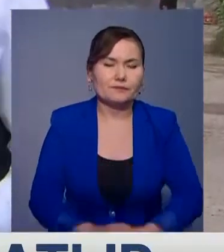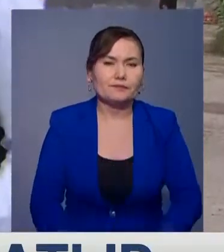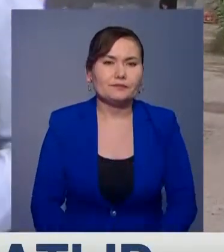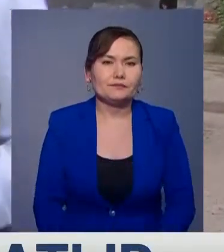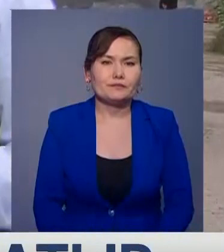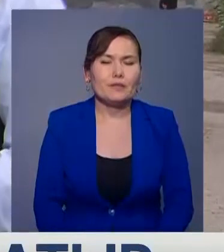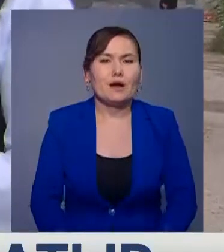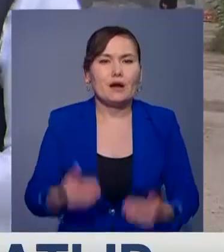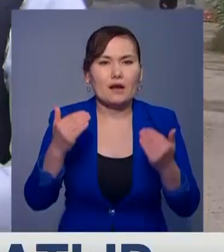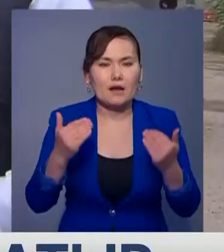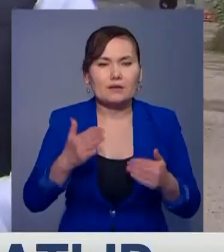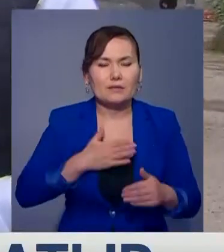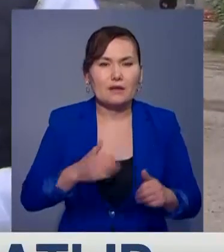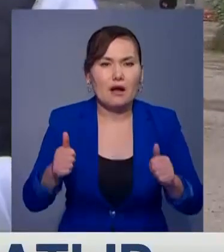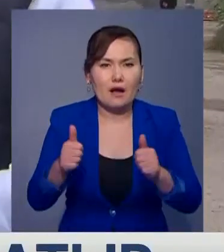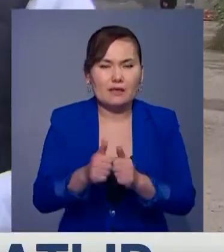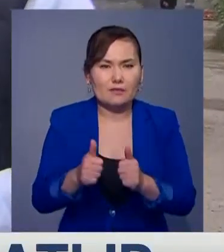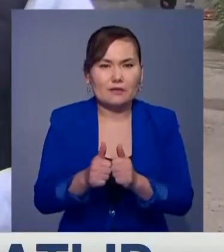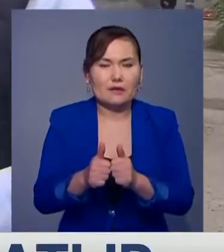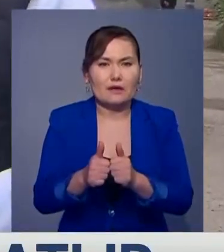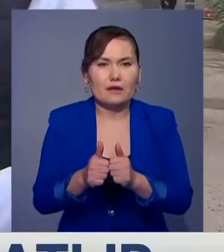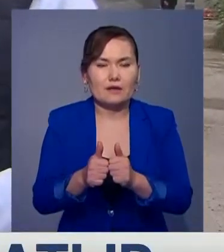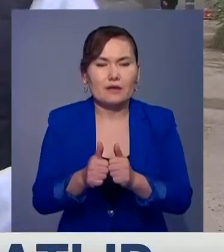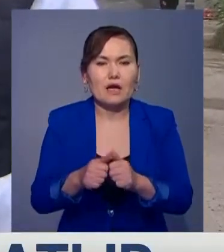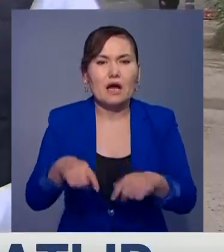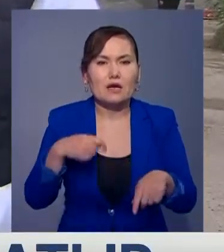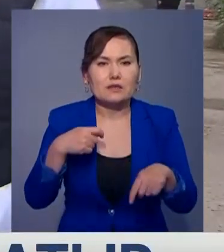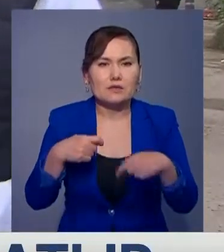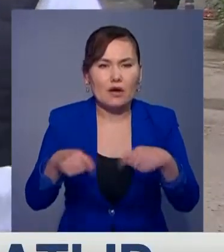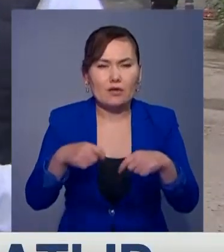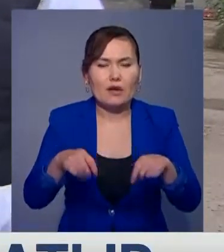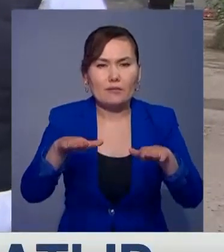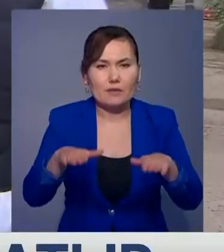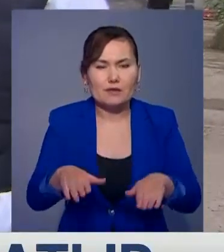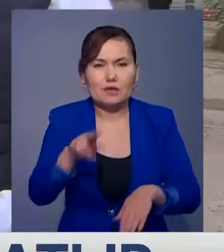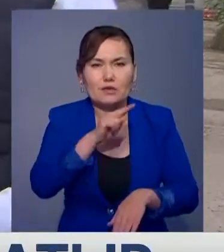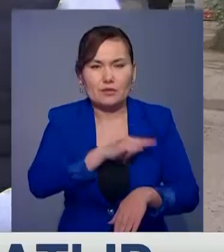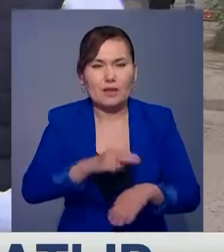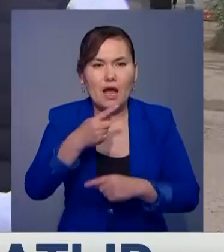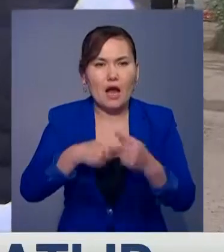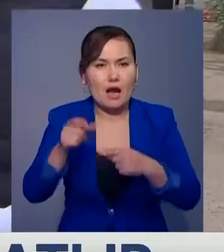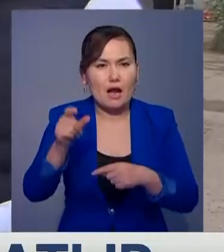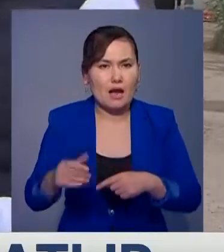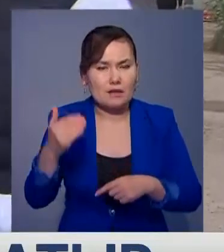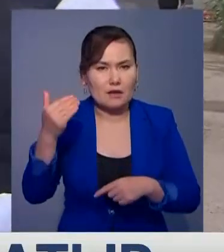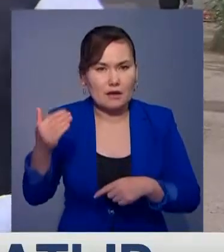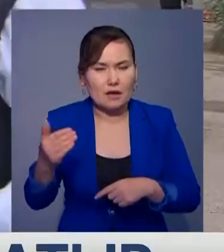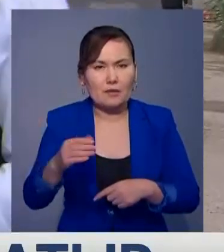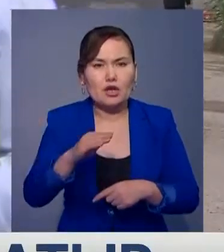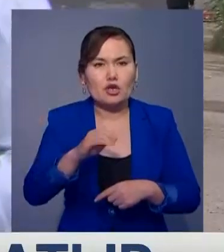жөн. Міне дәл қазір біздің қасымызда осы сауда орнында жұмыс істейтін кәсіпкер